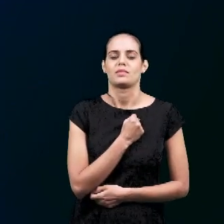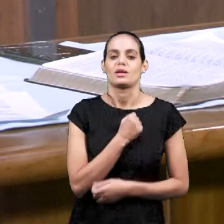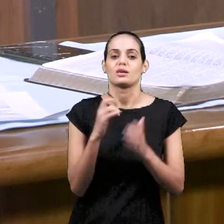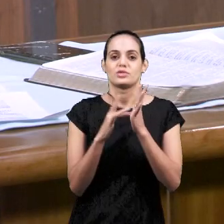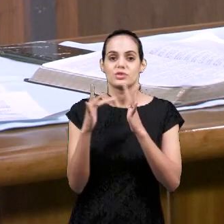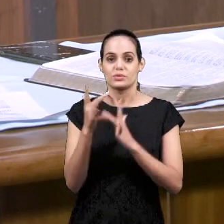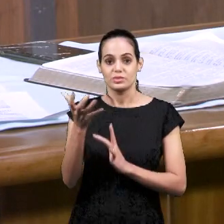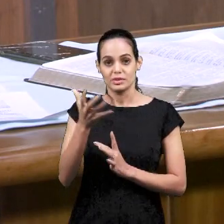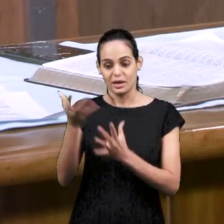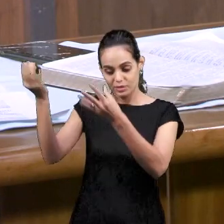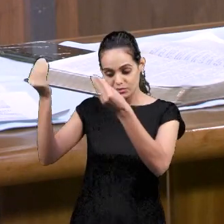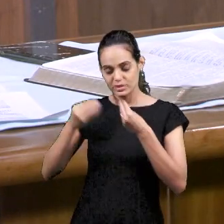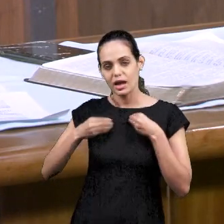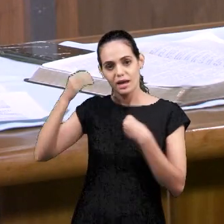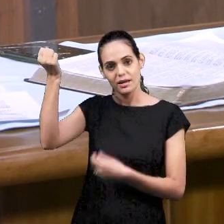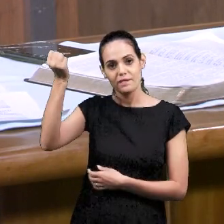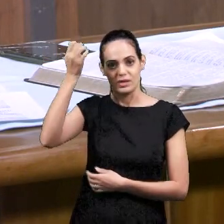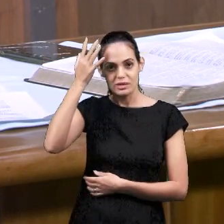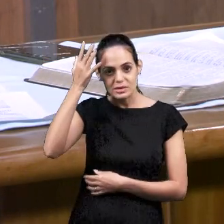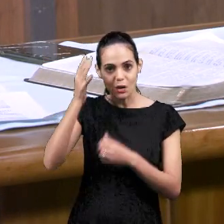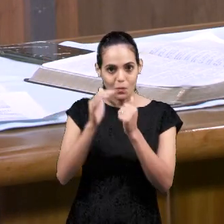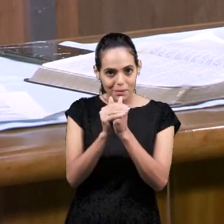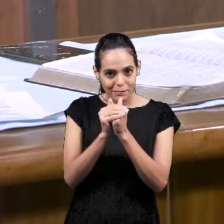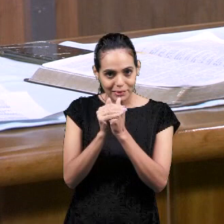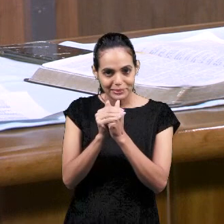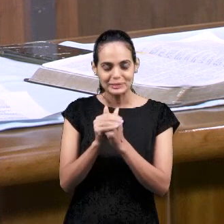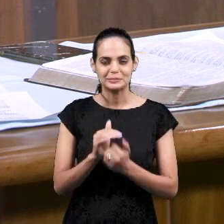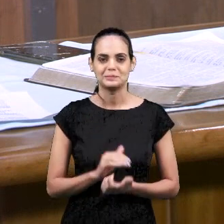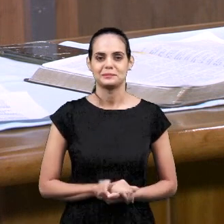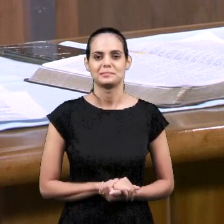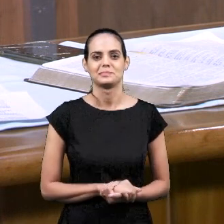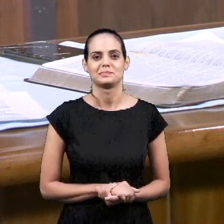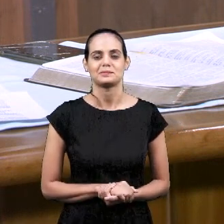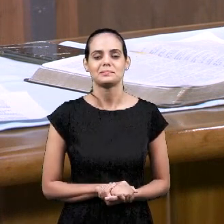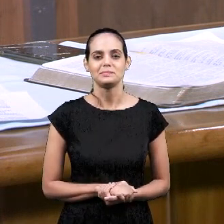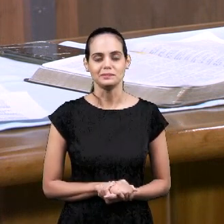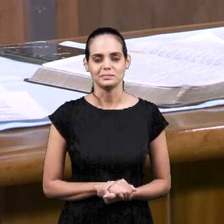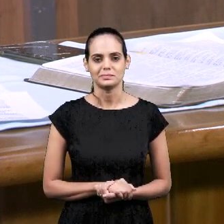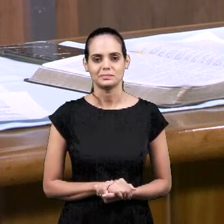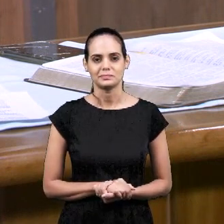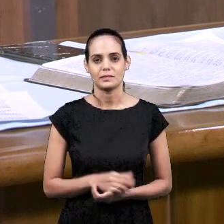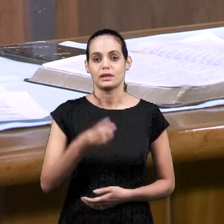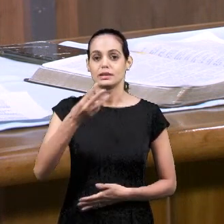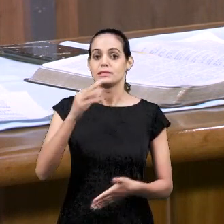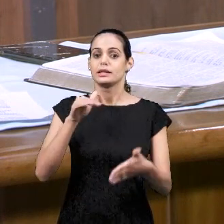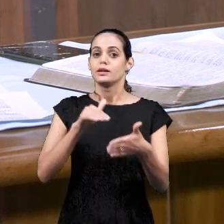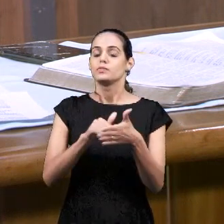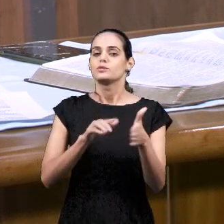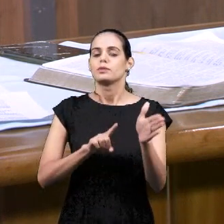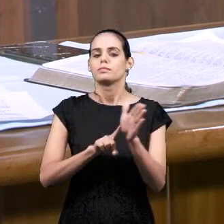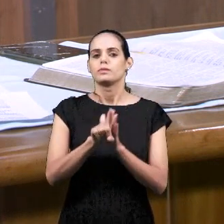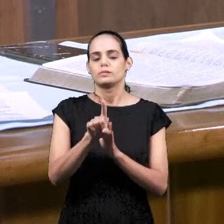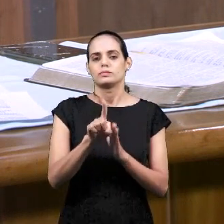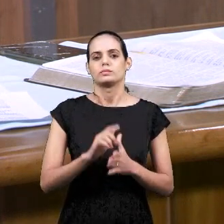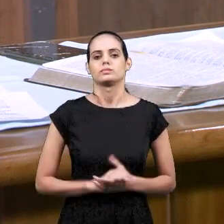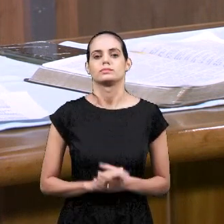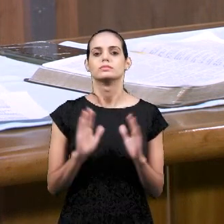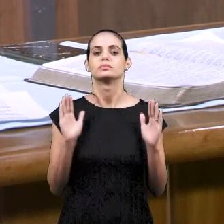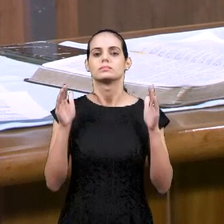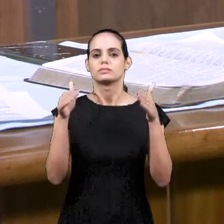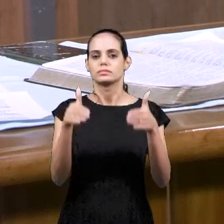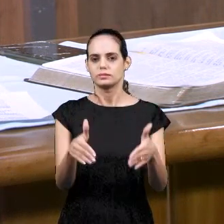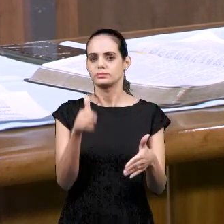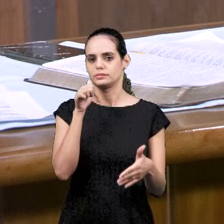ténèbres du monde. Il nous donne la révélation, la paix du Seigneur Jésus. Amen. Nous allons maintenant, mes frères, à notre troisième et